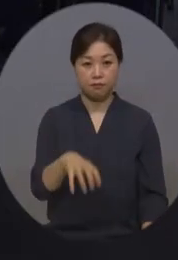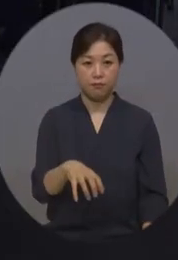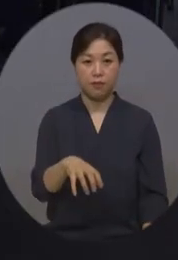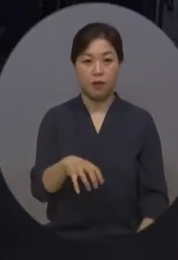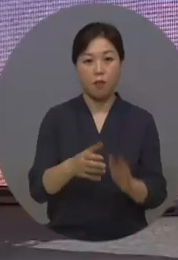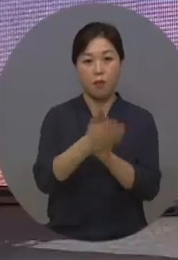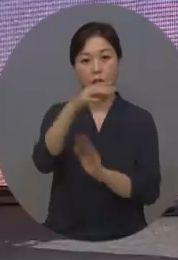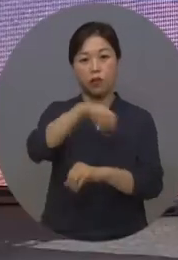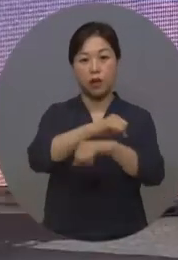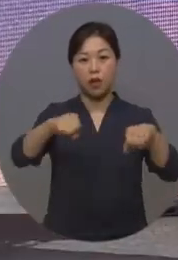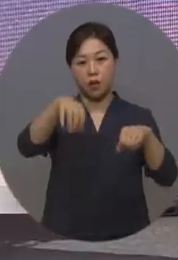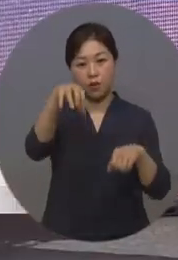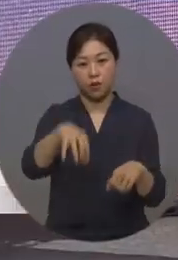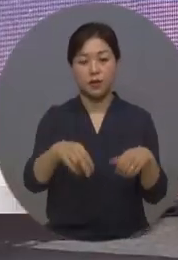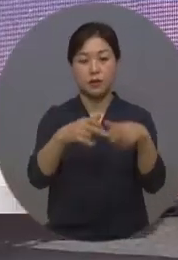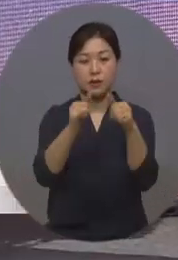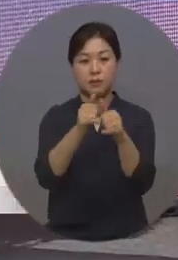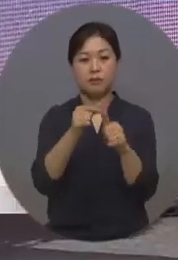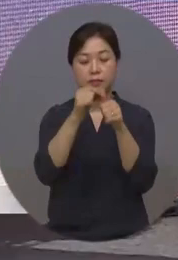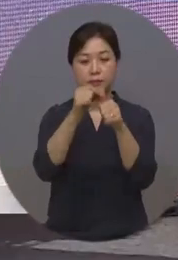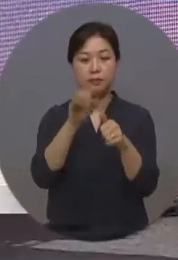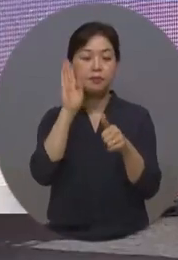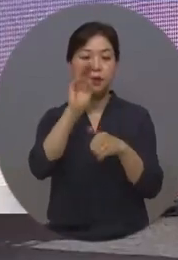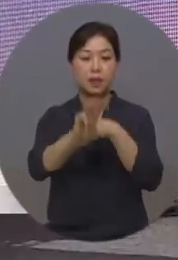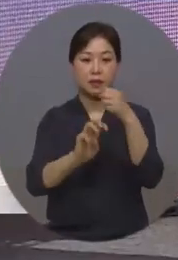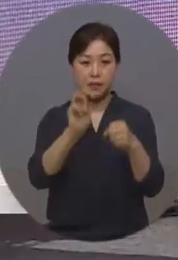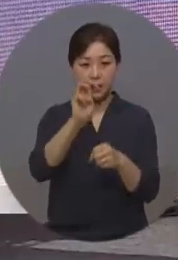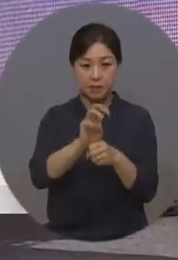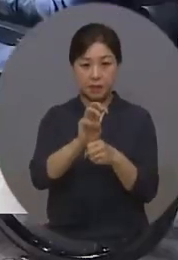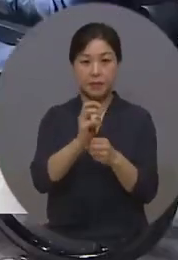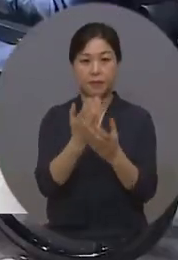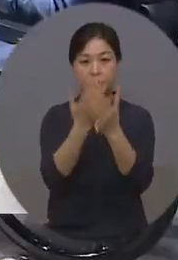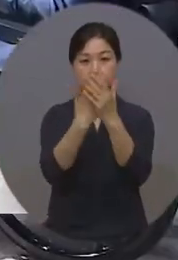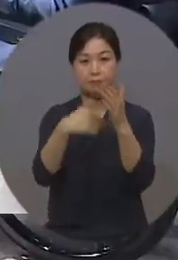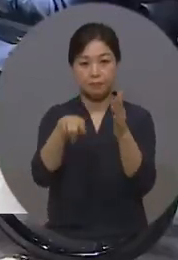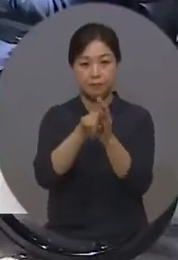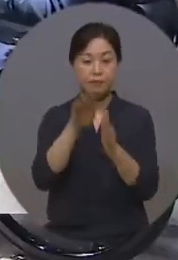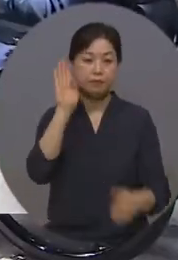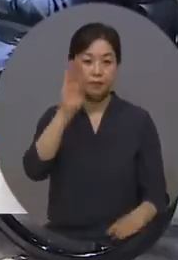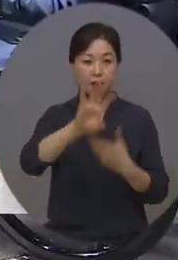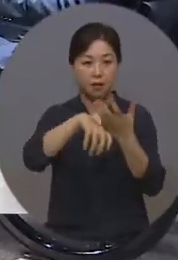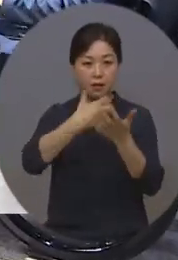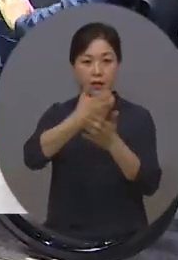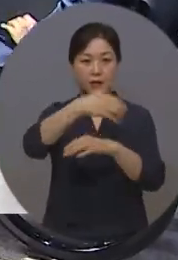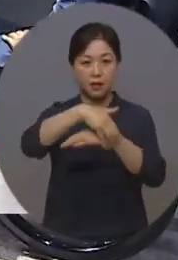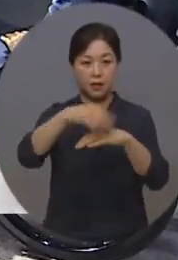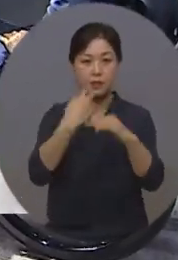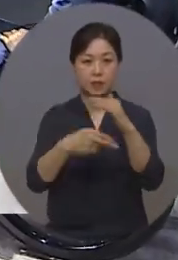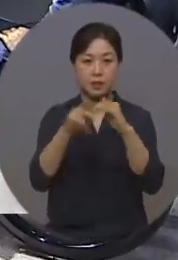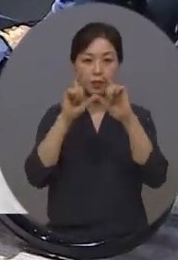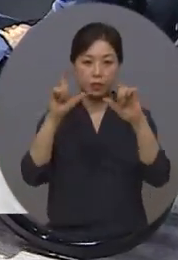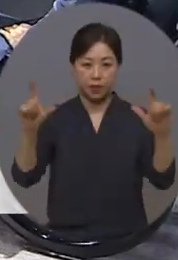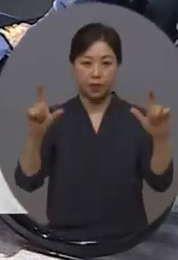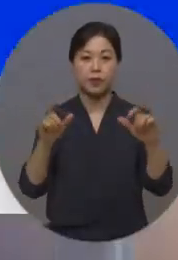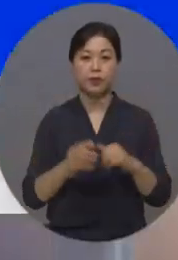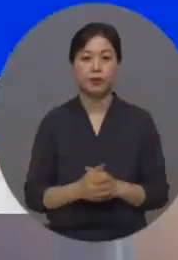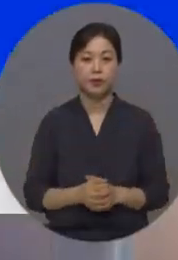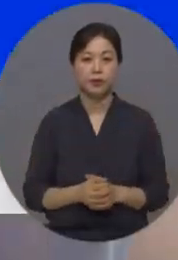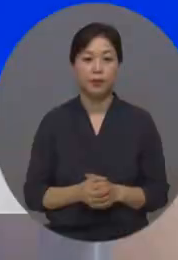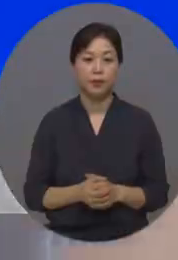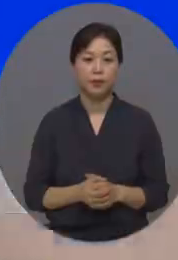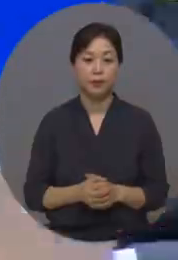대강당에서 장애인 고용에 향후 30년 도약을 위한 미래 혁신 전략 비전 선포식 을 개최했습니다